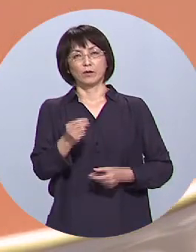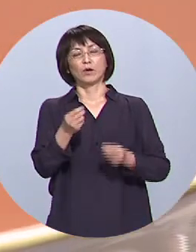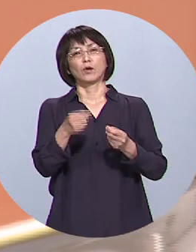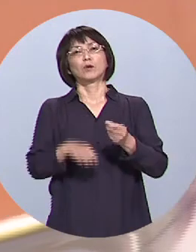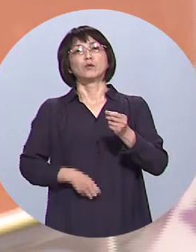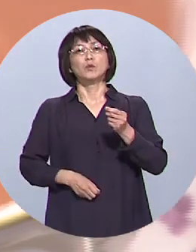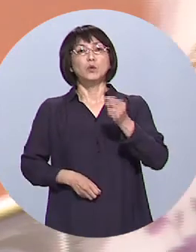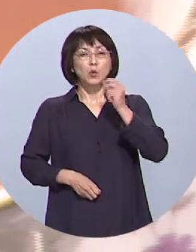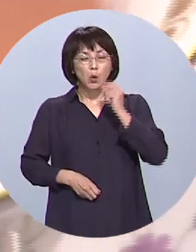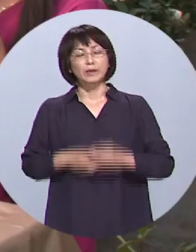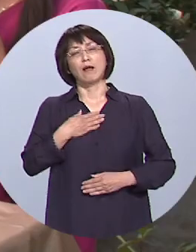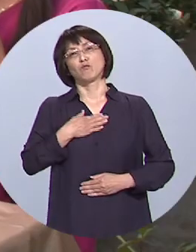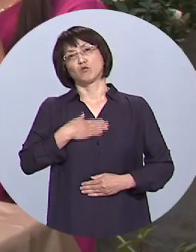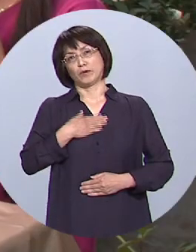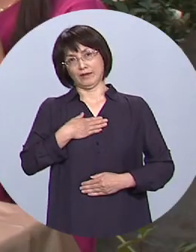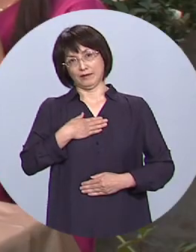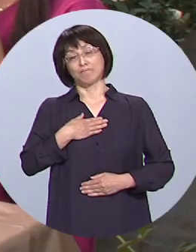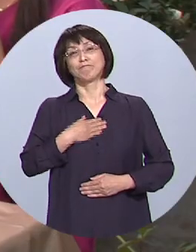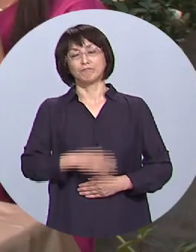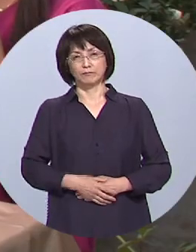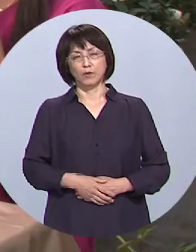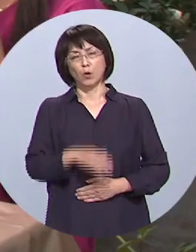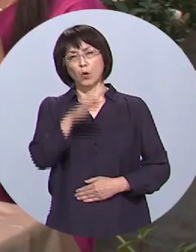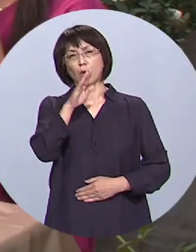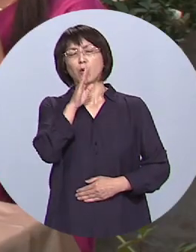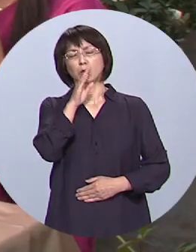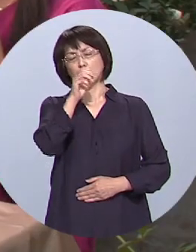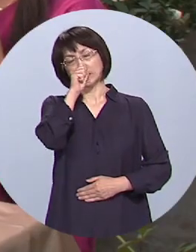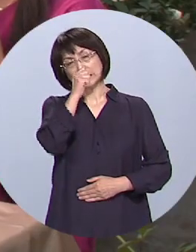ただけると思います。 はい、すごくいい香りです。